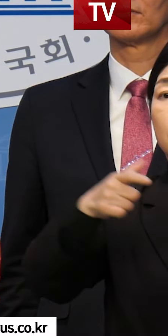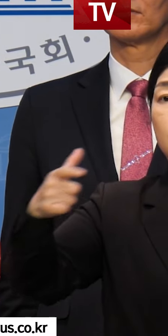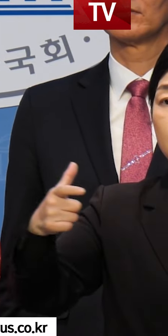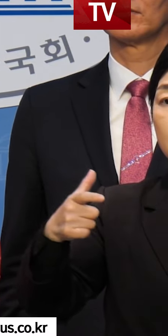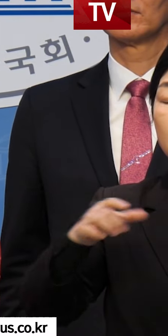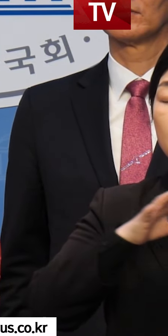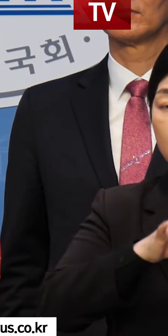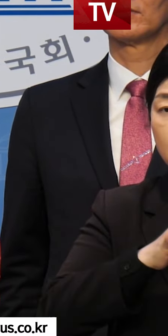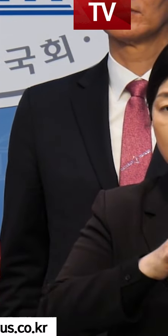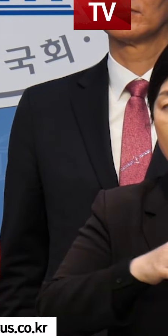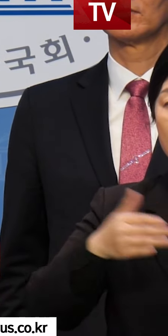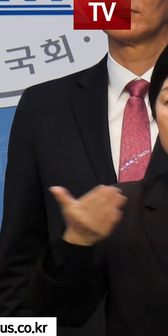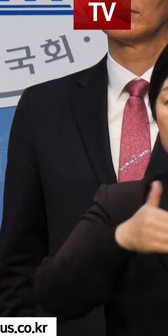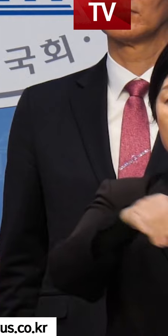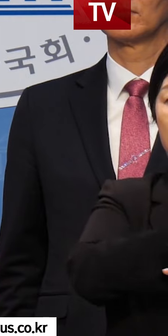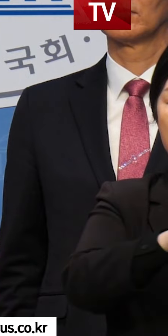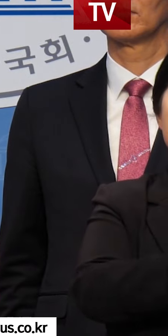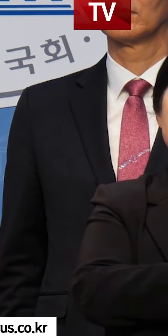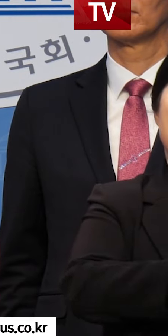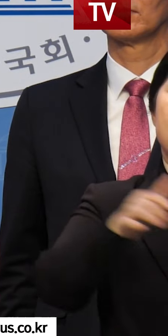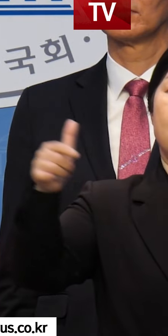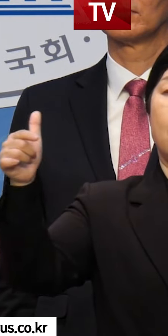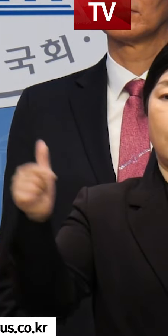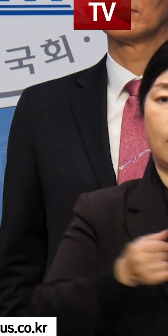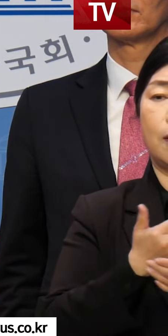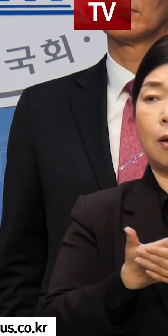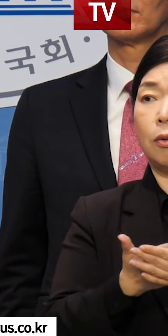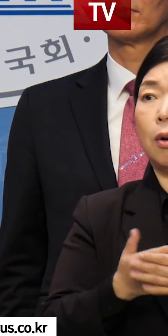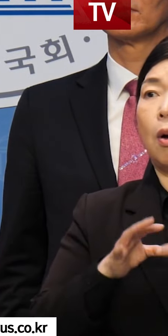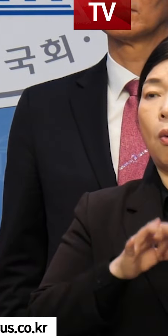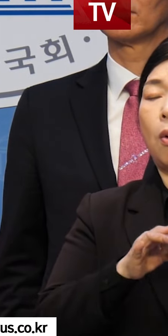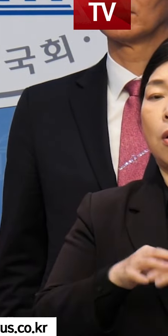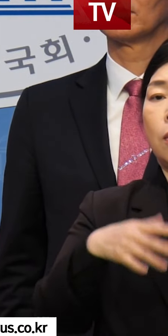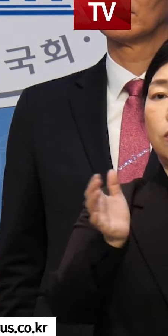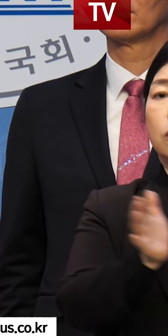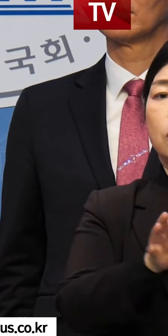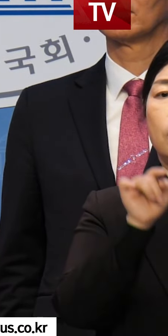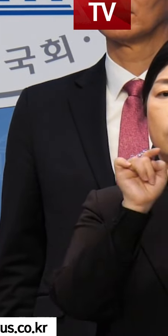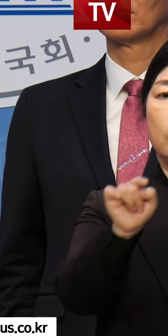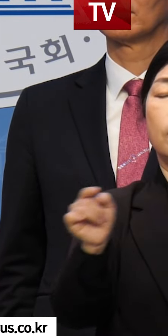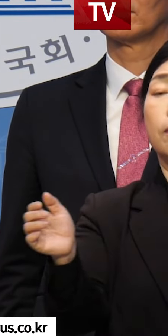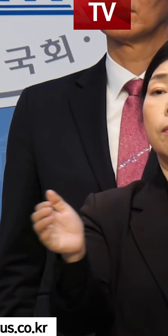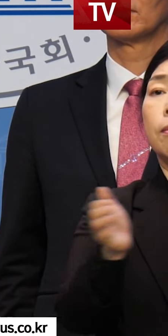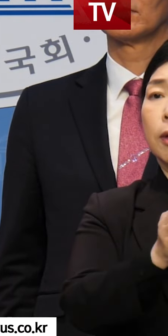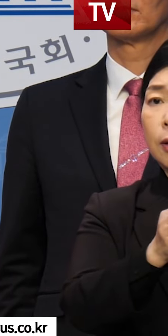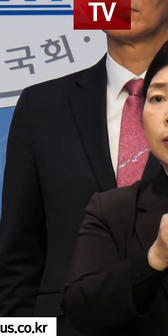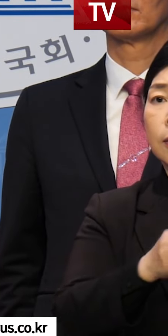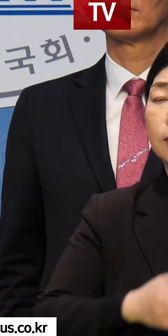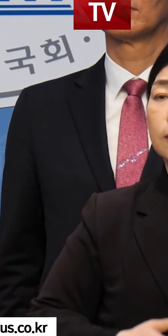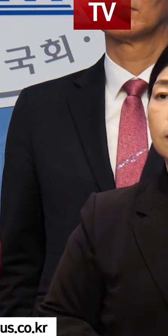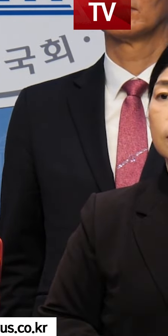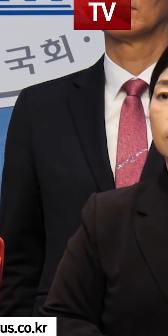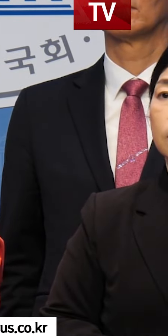확충을 통해 출퇴근 불편을 해소해 달라고 관련 부서에 강조 지시한 바